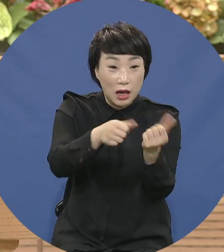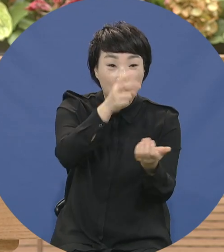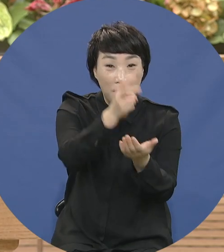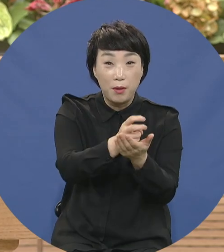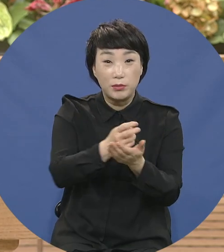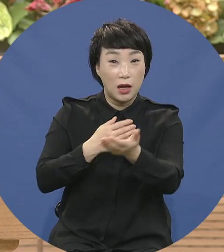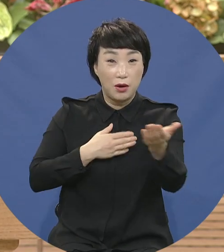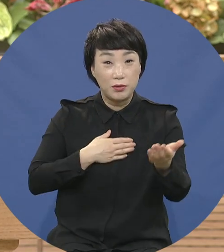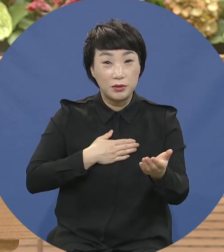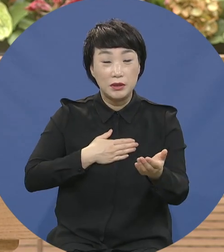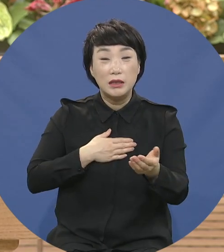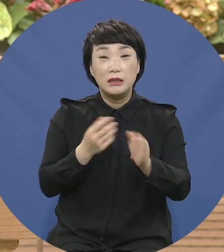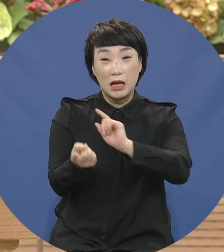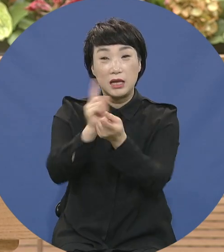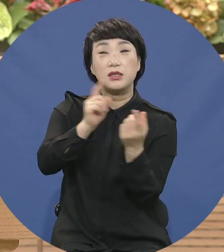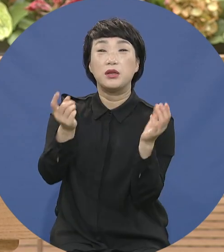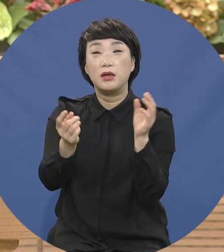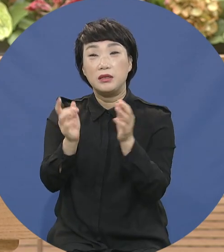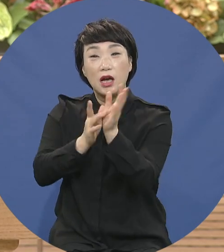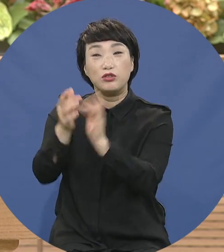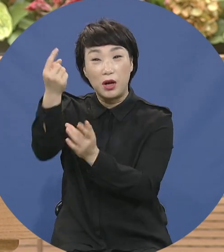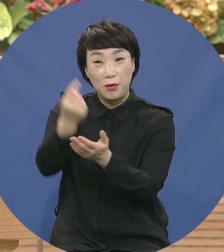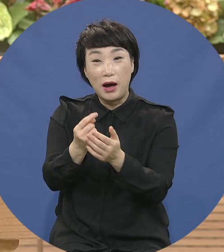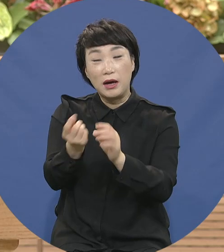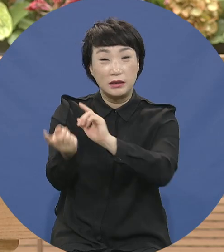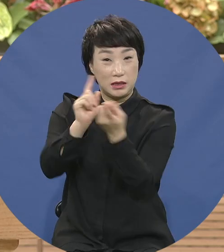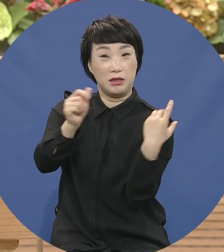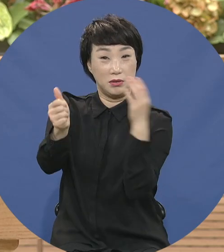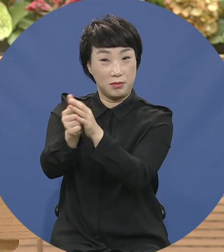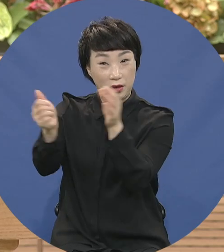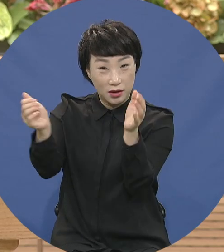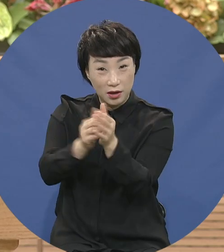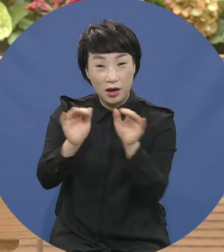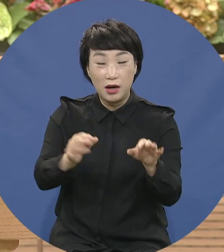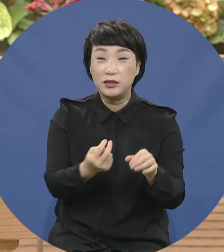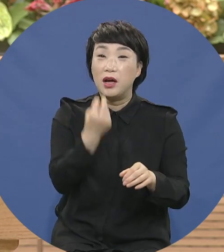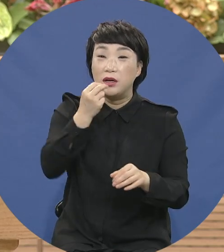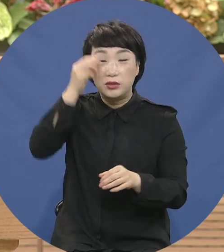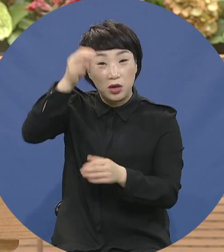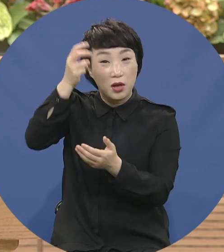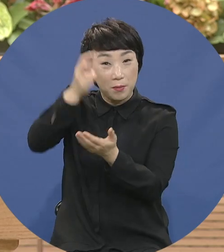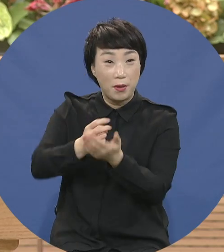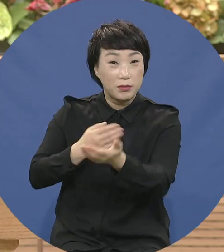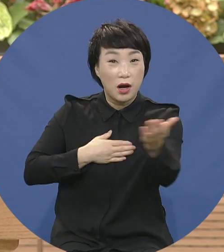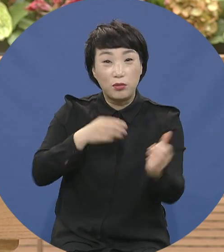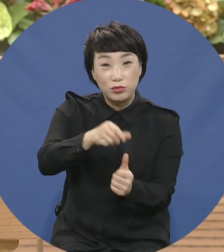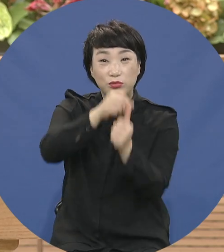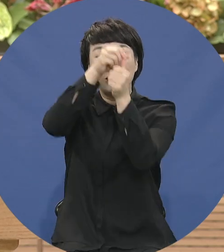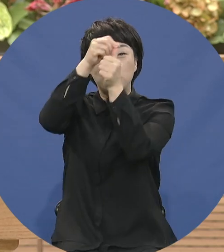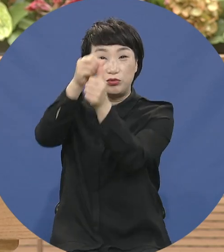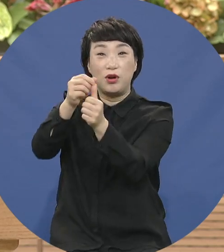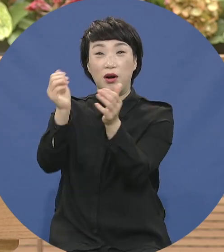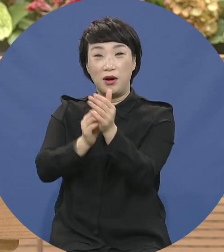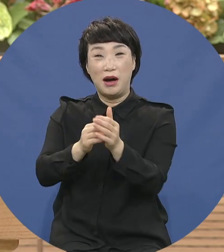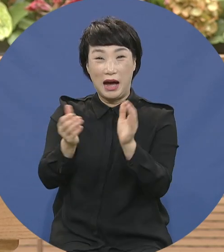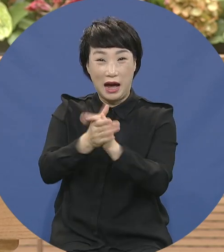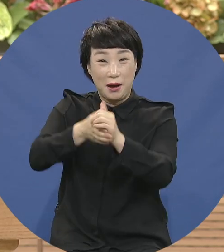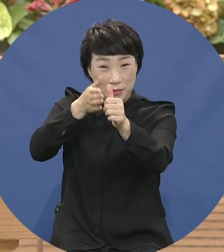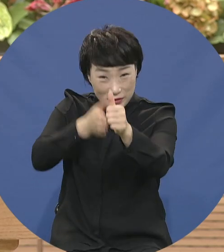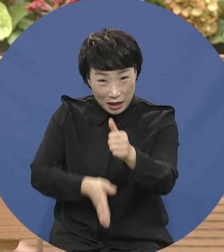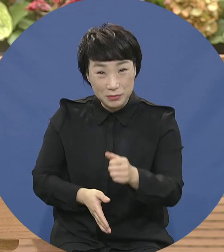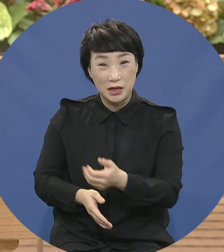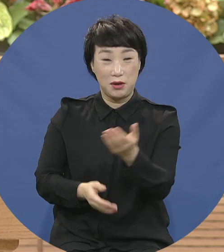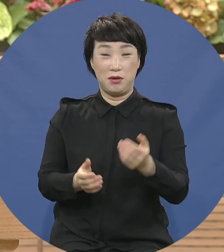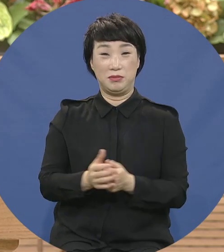사망의 법을 예수님이 짊어졌습니다. 생명의 성령의 법으로 살아났습니다. 아멘